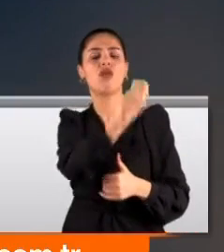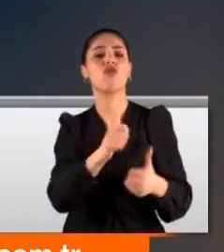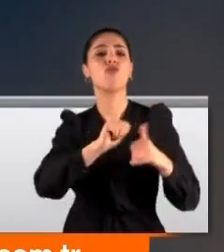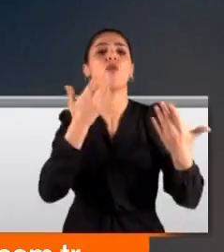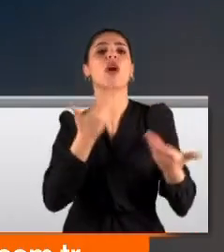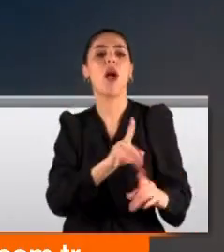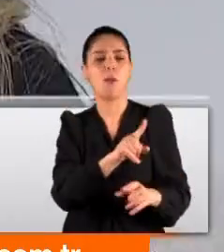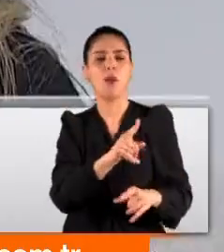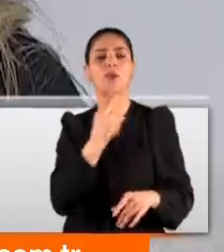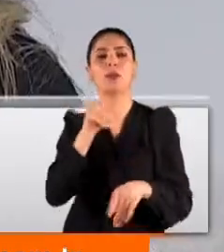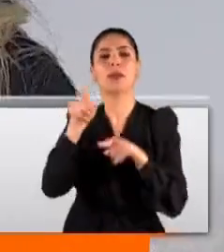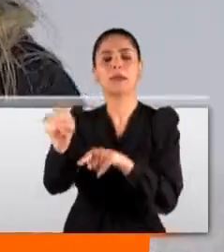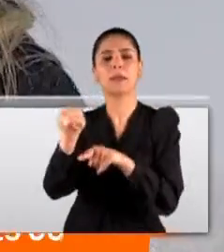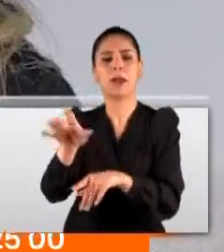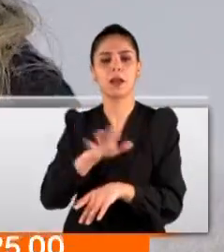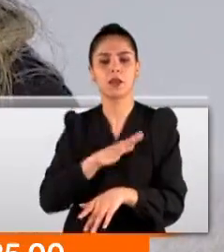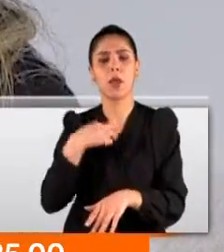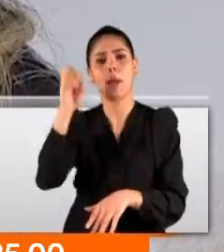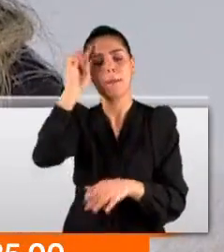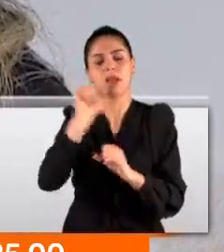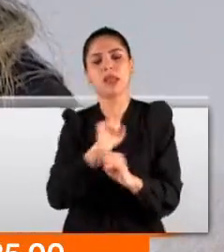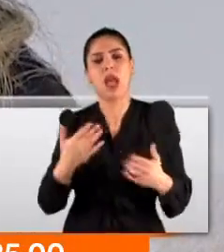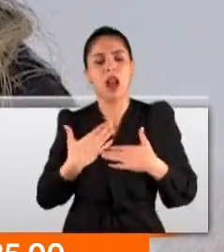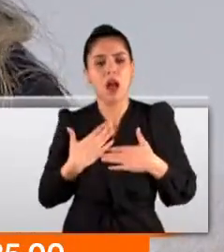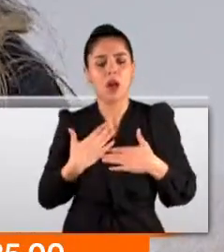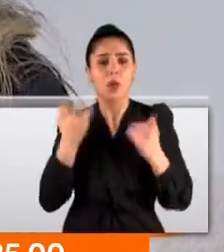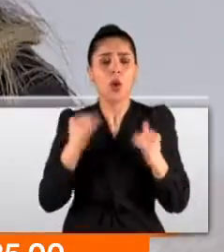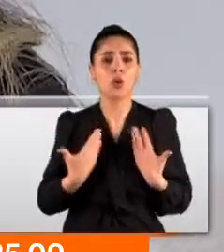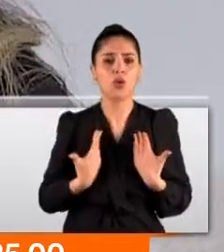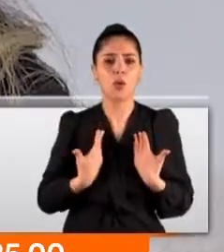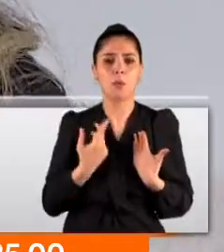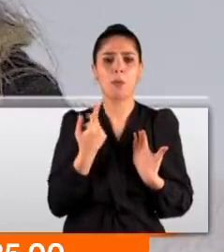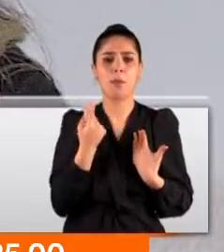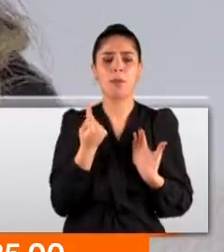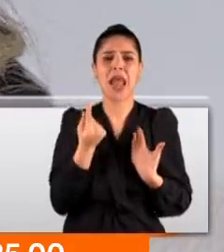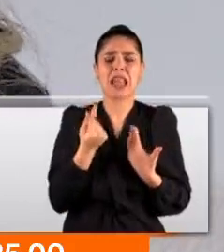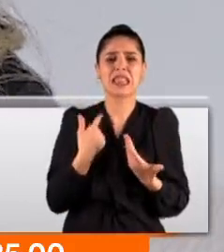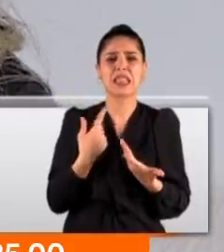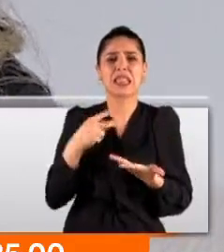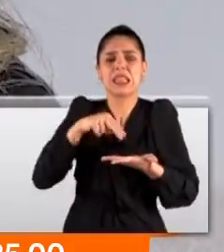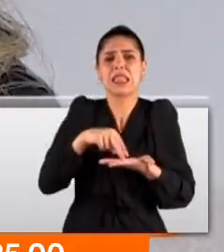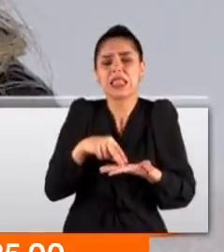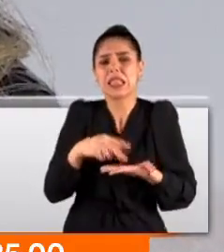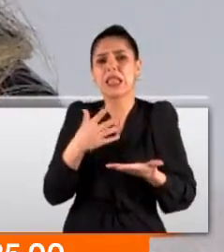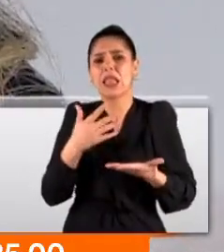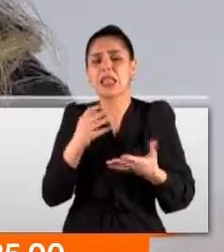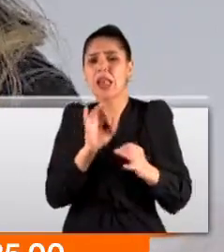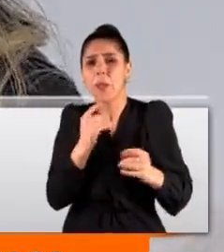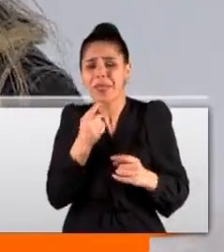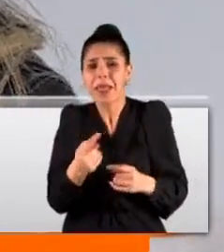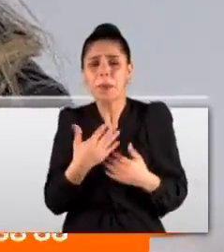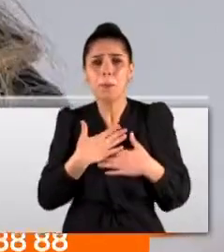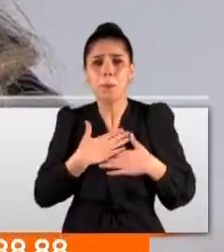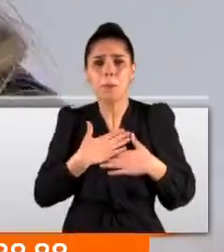Kadının peşini bırakmadı. Psikolojik ben çok kötü durumdayım. Biraz kendime geldim. Tam birazcık kendime geldim derken